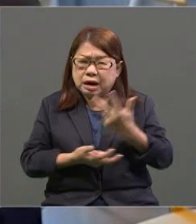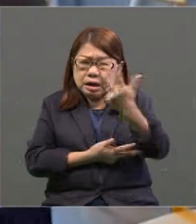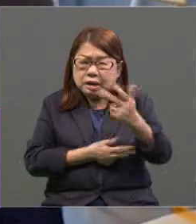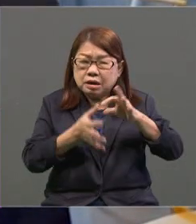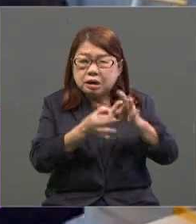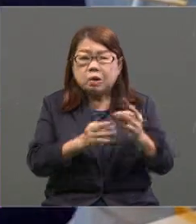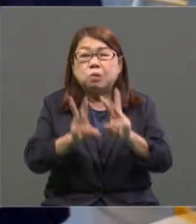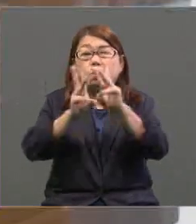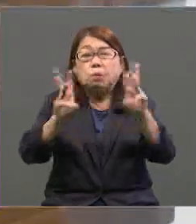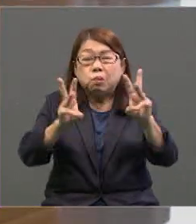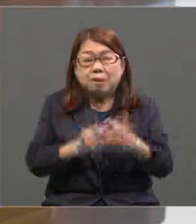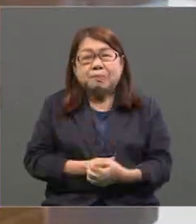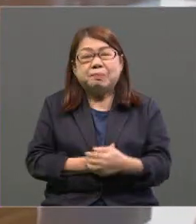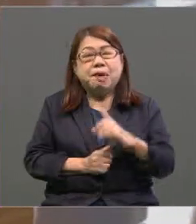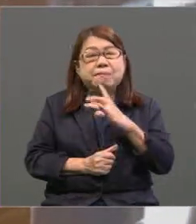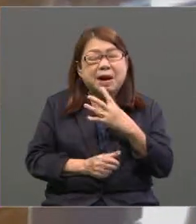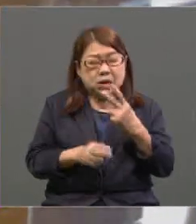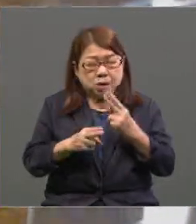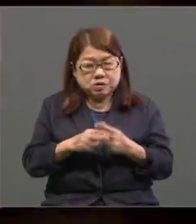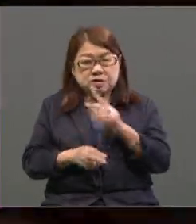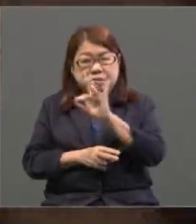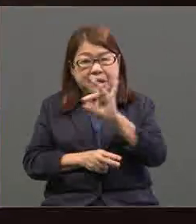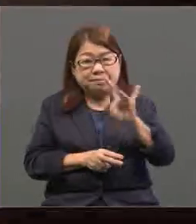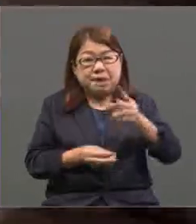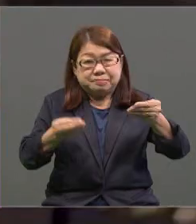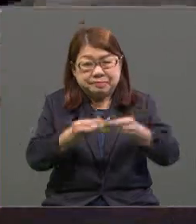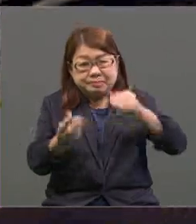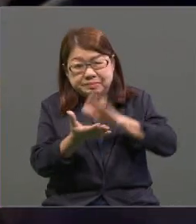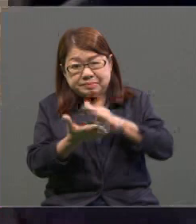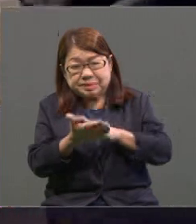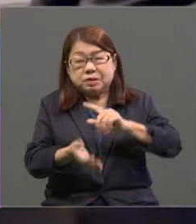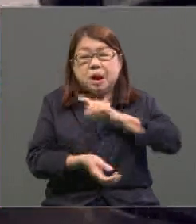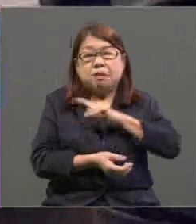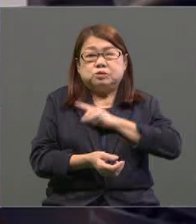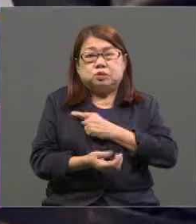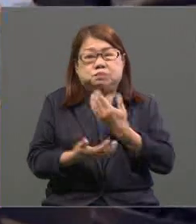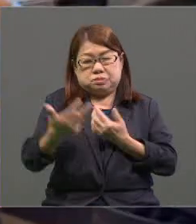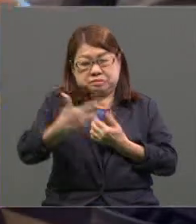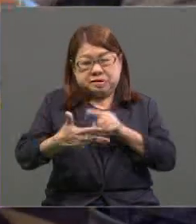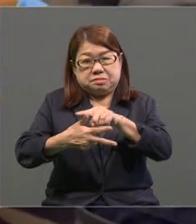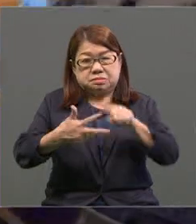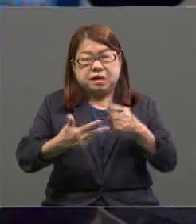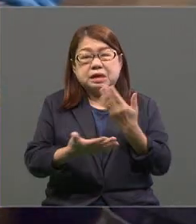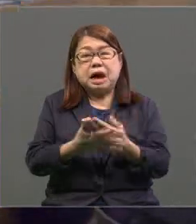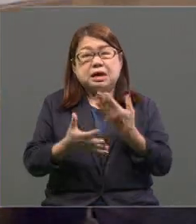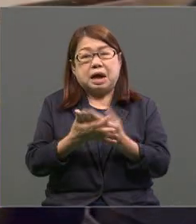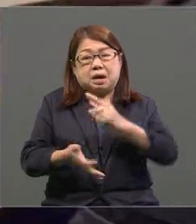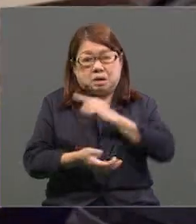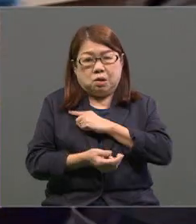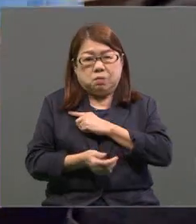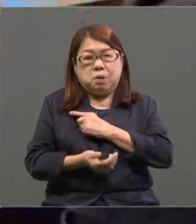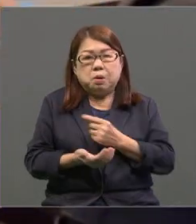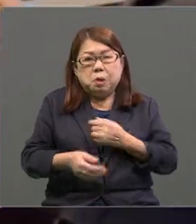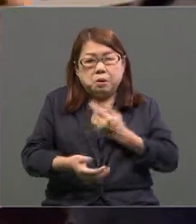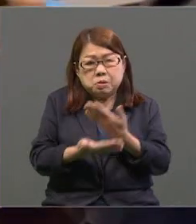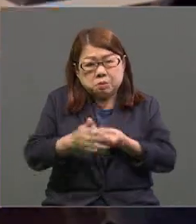เว็บพนันออนไลน์มากา 888คือทำหน้าที่ด้านการเงินและเป็นบัญชีม้าระดับตัวสำคัญ